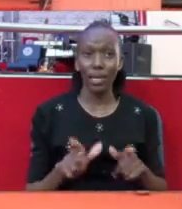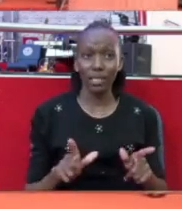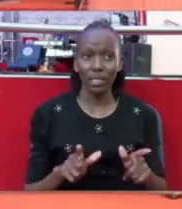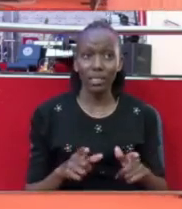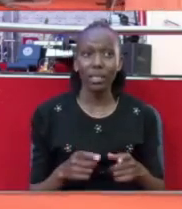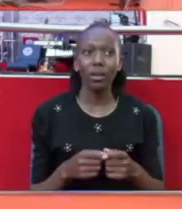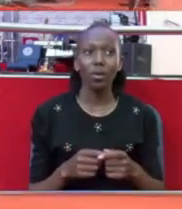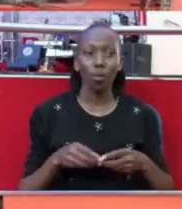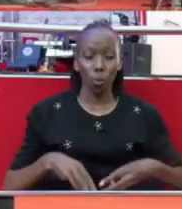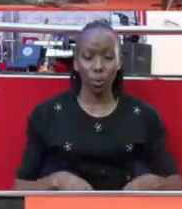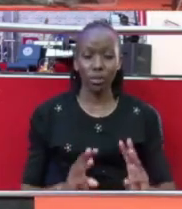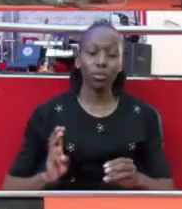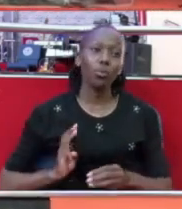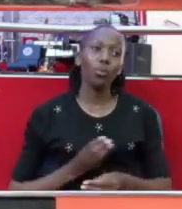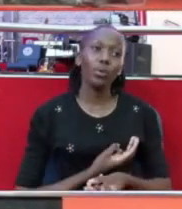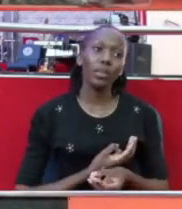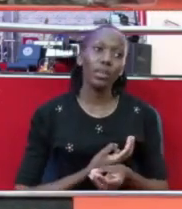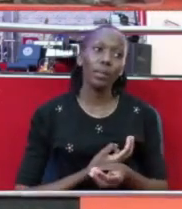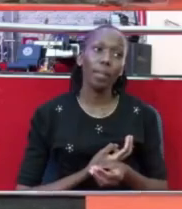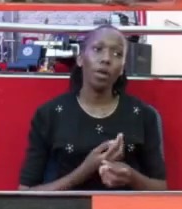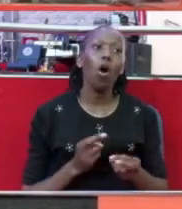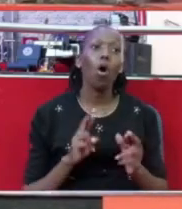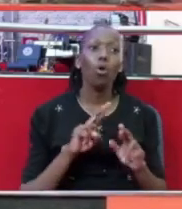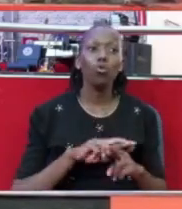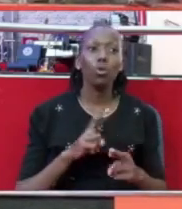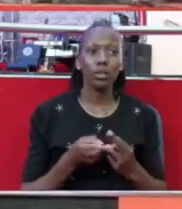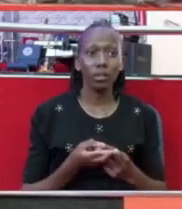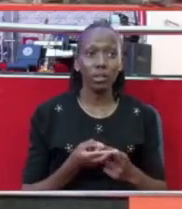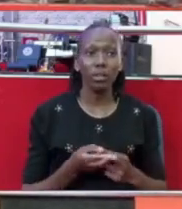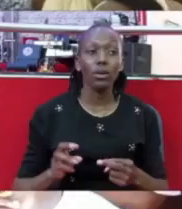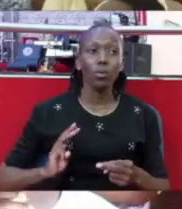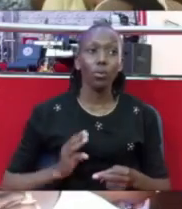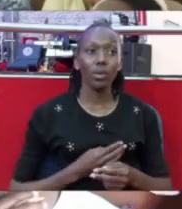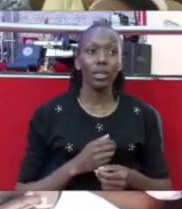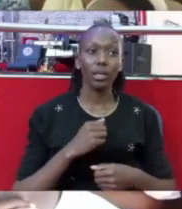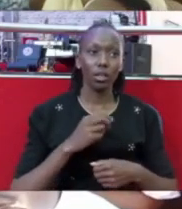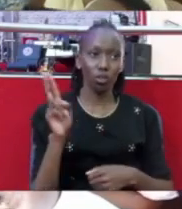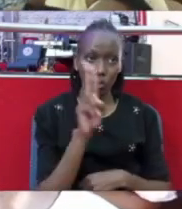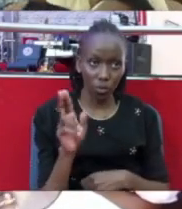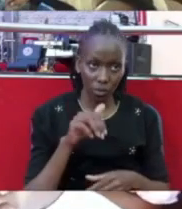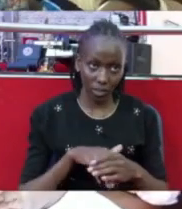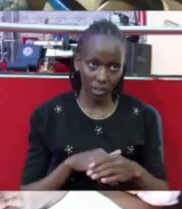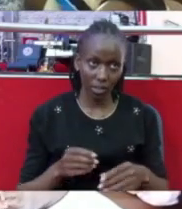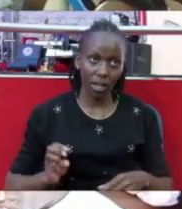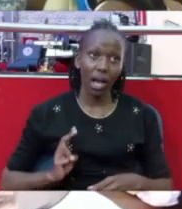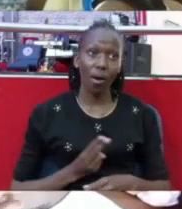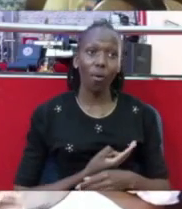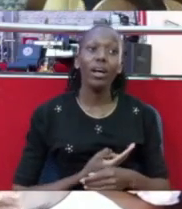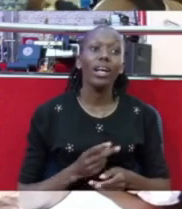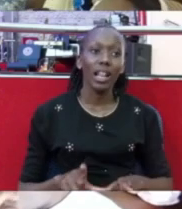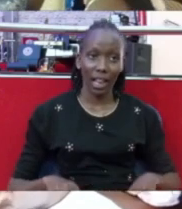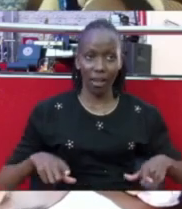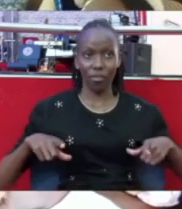apply in our lives. Lakini pia tunasoma kanuni ambazo tunaweza zitumia katika maisha yetu. To make us wealthy. Ili tusaidiwe kuwa na